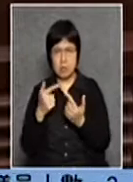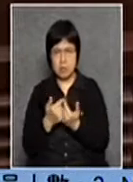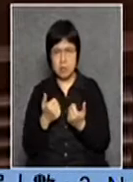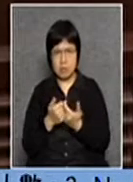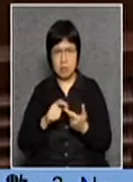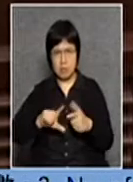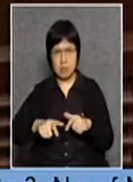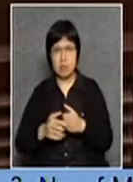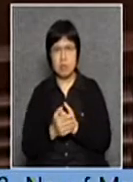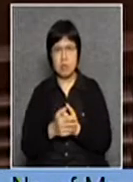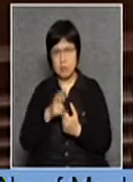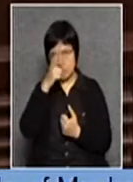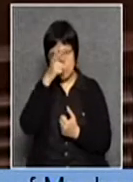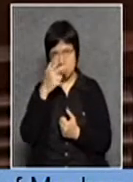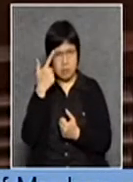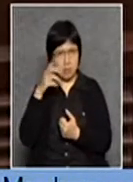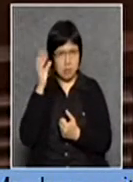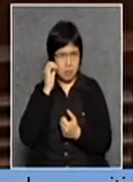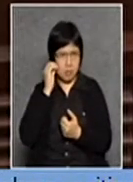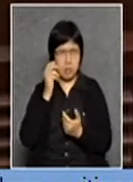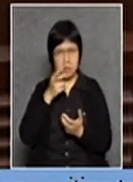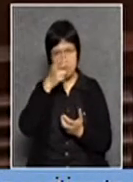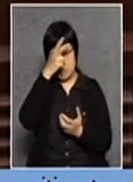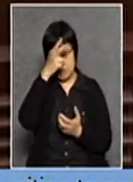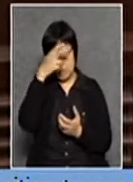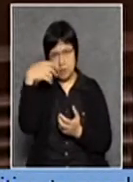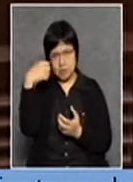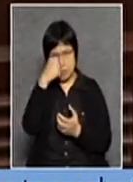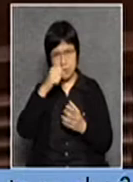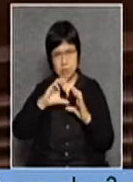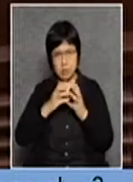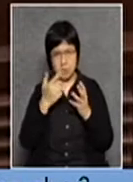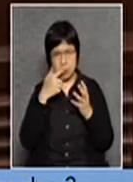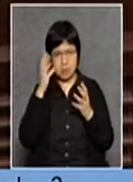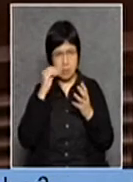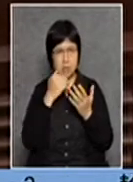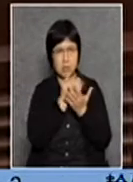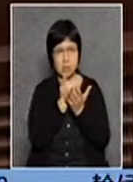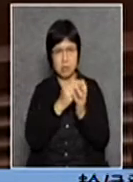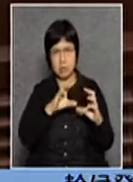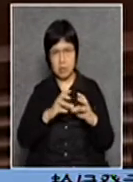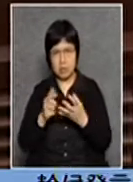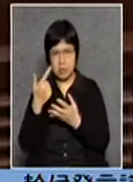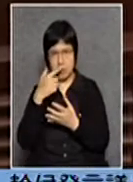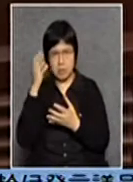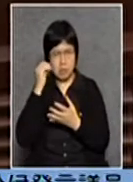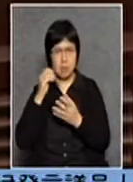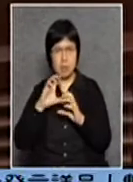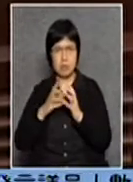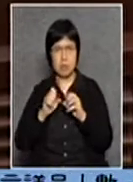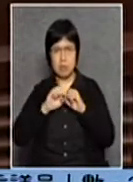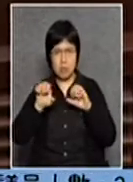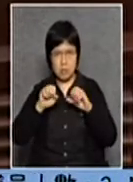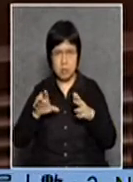徑。政府新聞處包括政府總部新聞組和各部門的新聞組會為部門發放資訊和